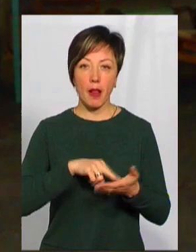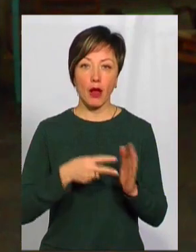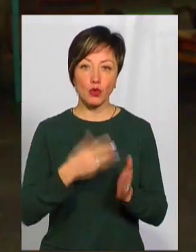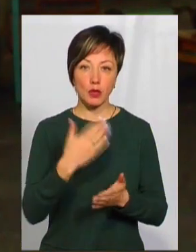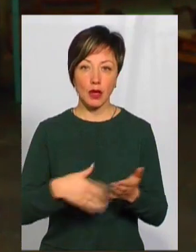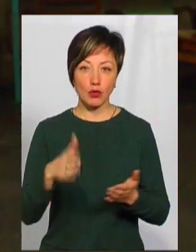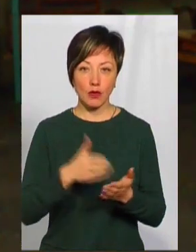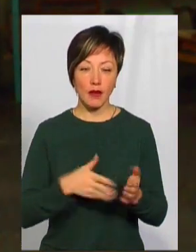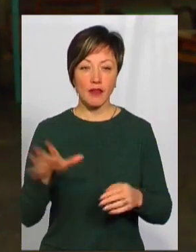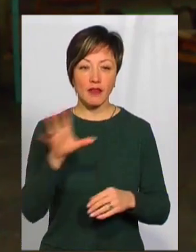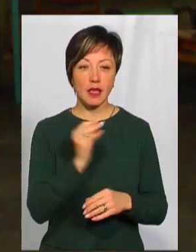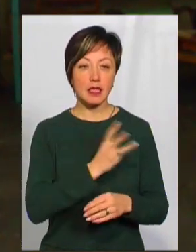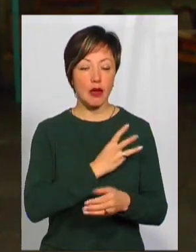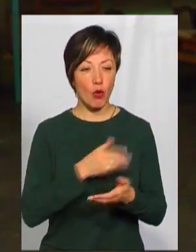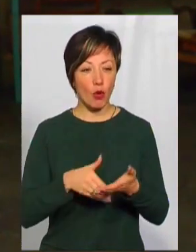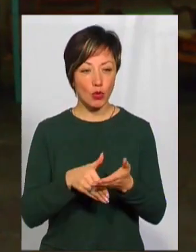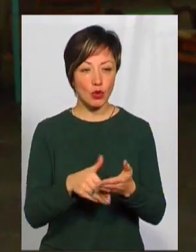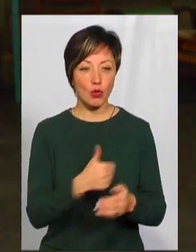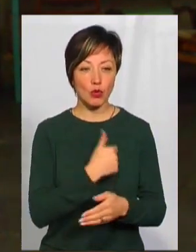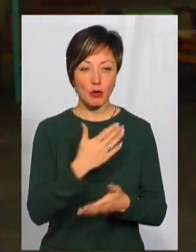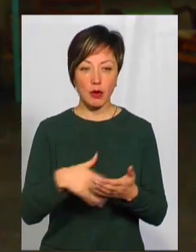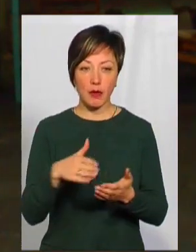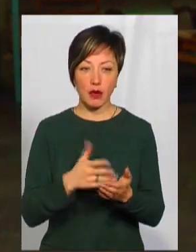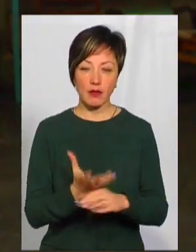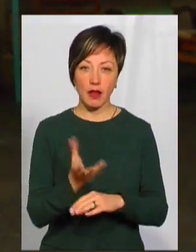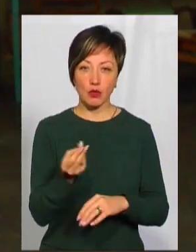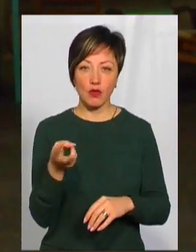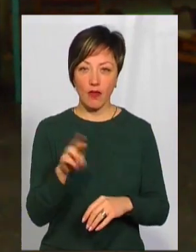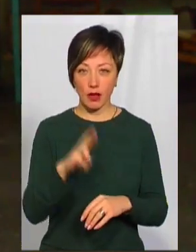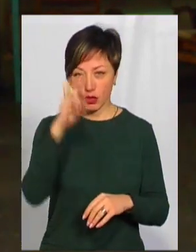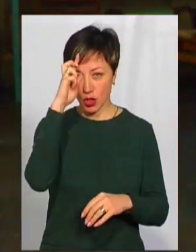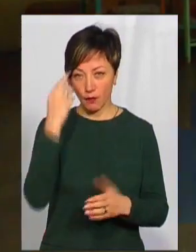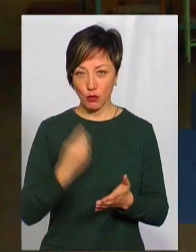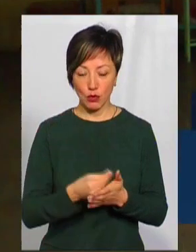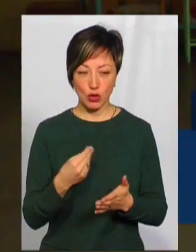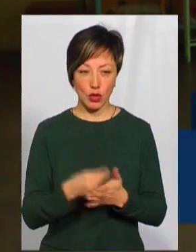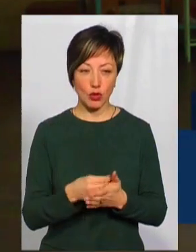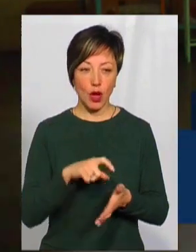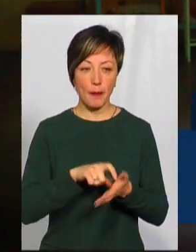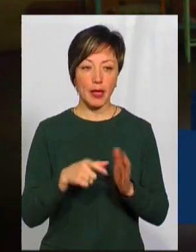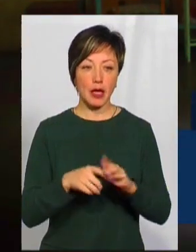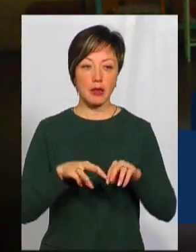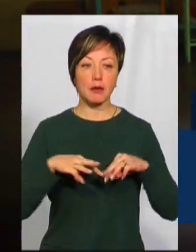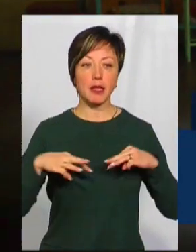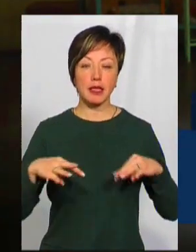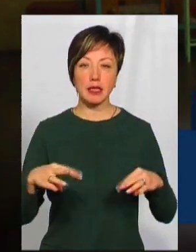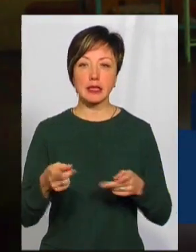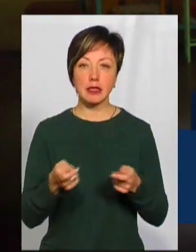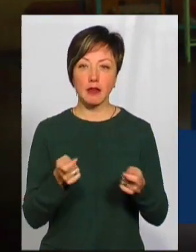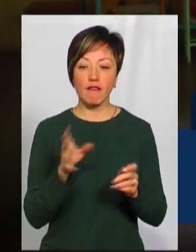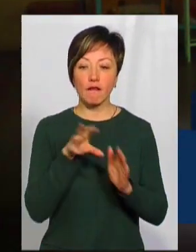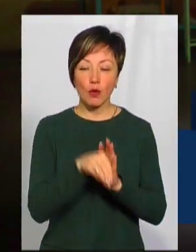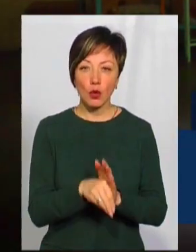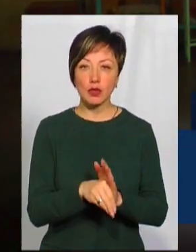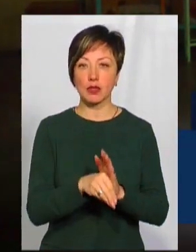Все заохочення хочуть прибрати з фінансування з державного бюджету. Кабінет міністрів вносить кожного